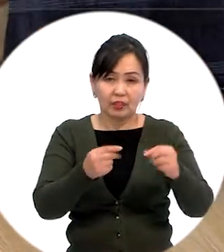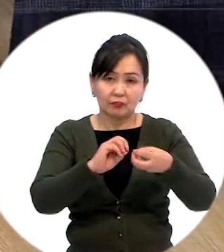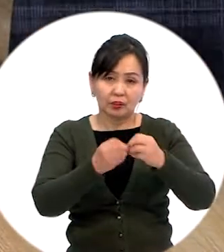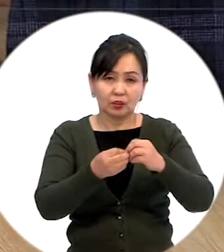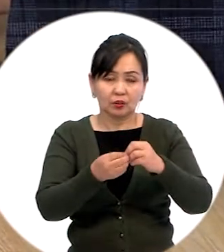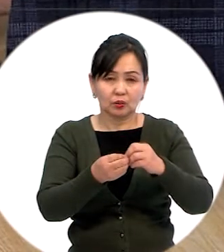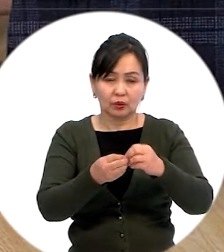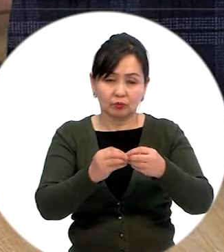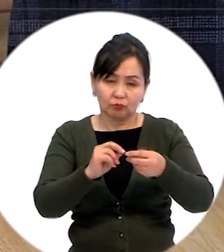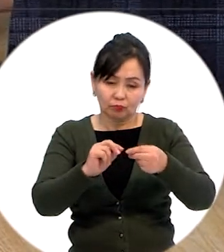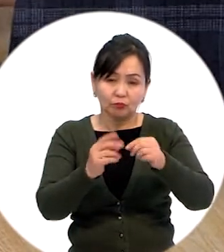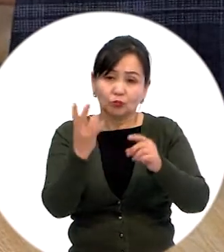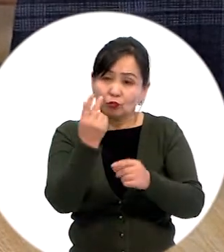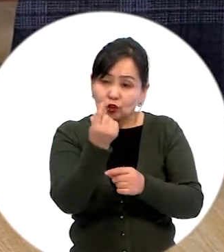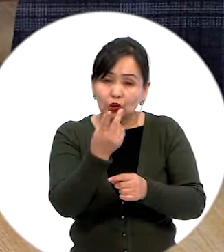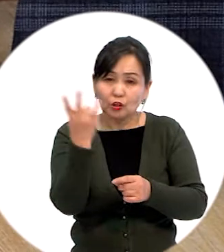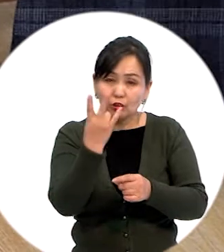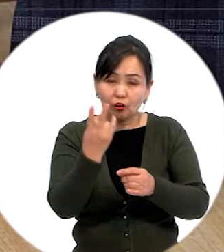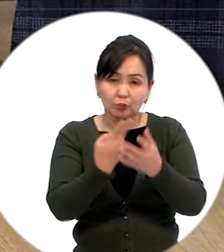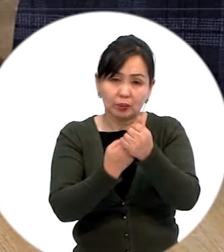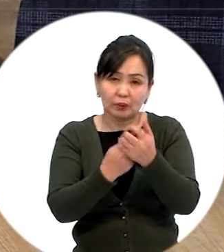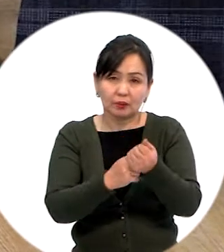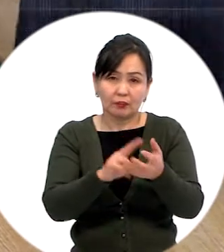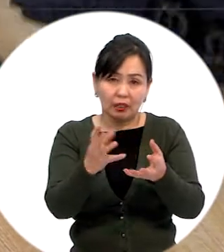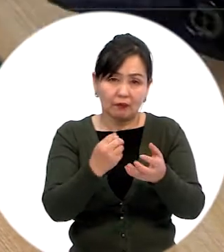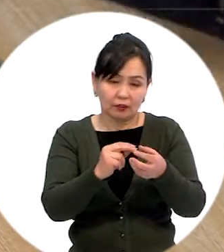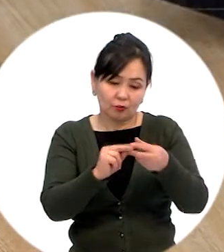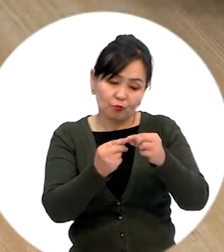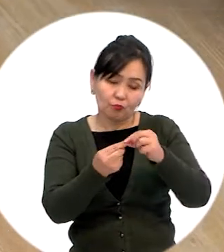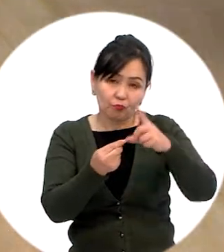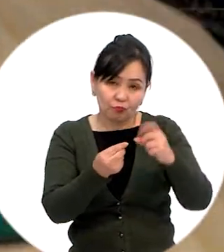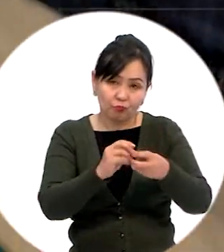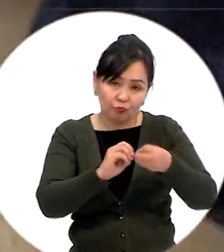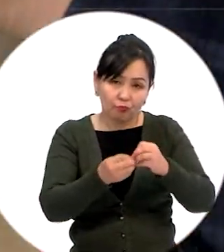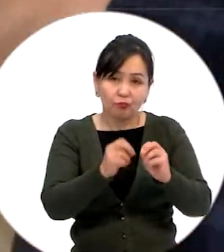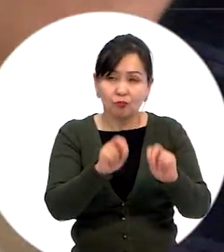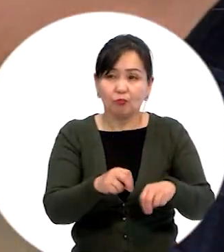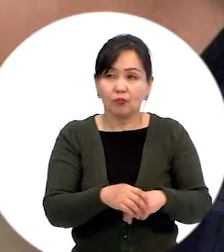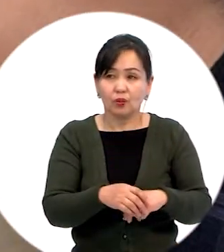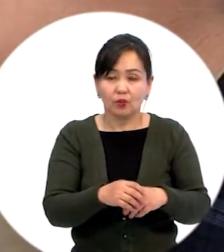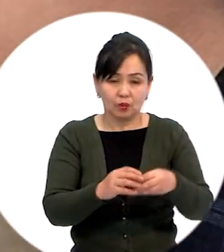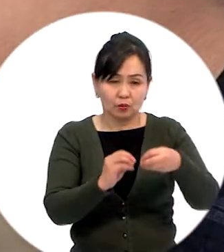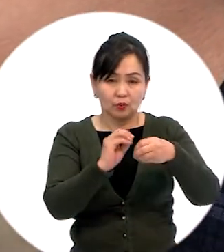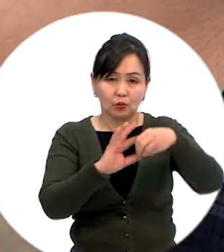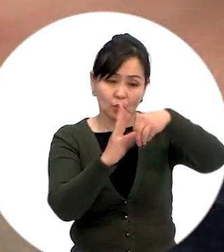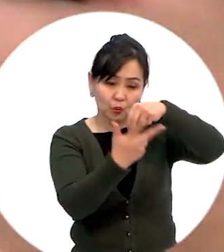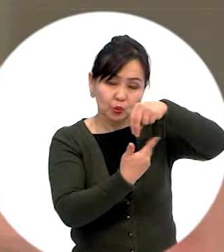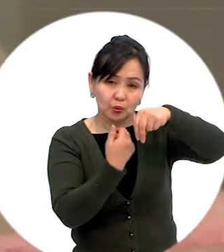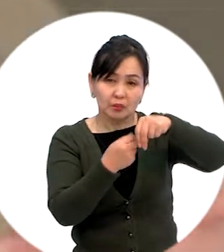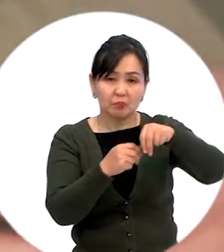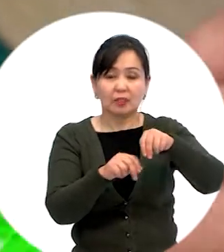те. Өө зөт эндээс нь ингээд навч хийж. За ингээд бидний усан үзэн маань билэн